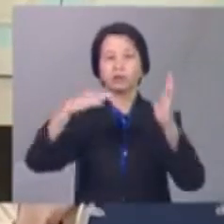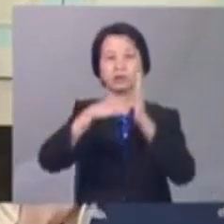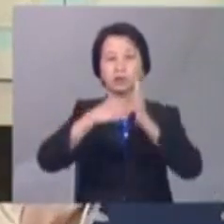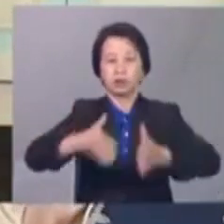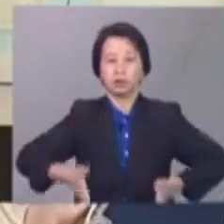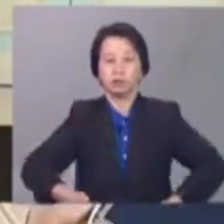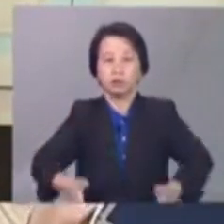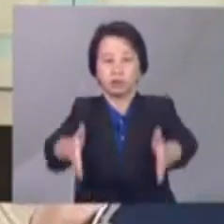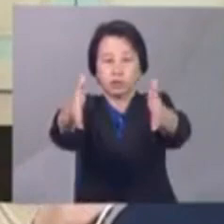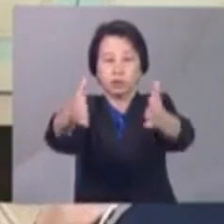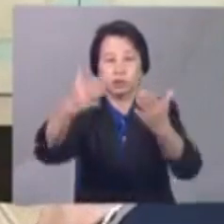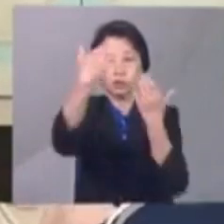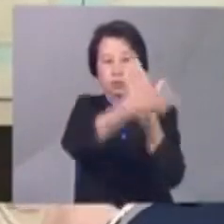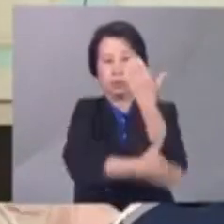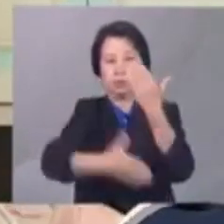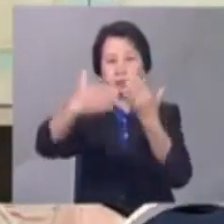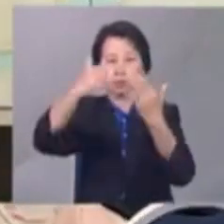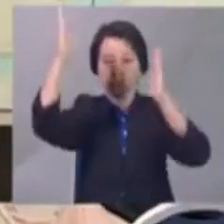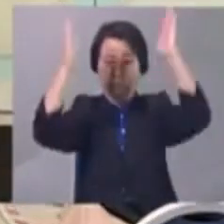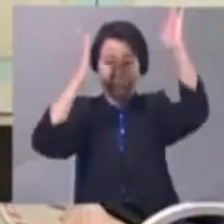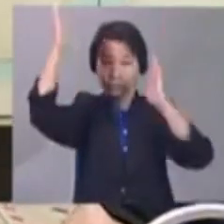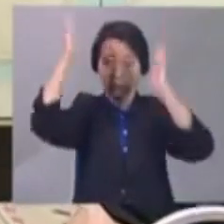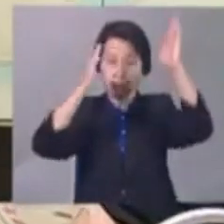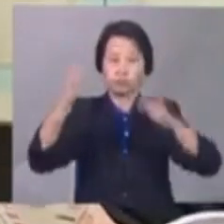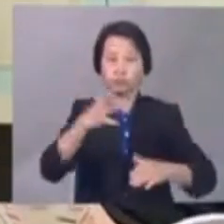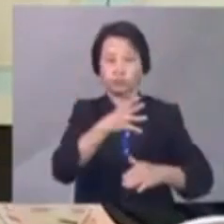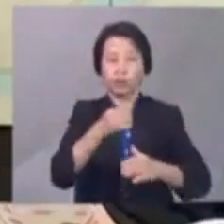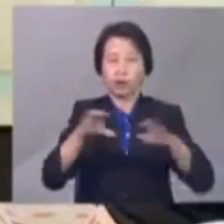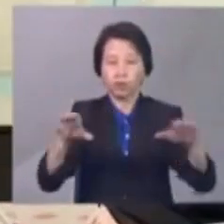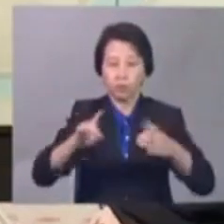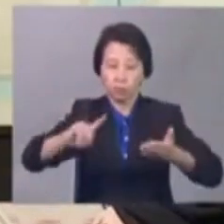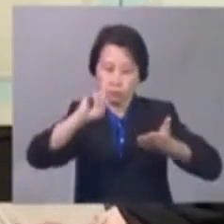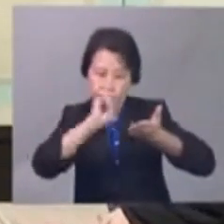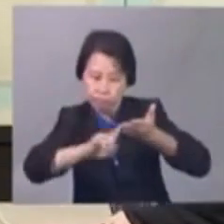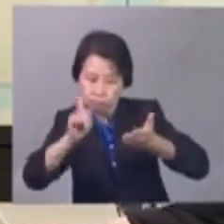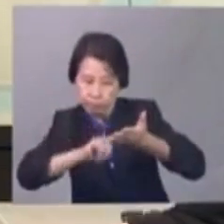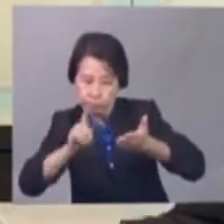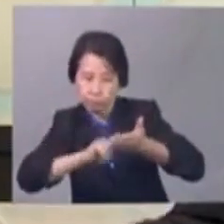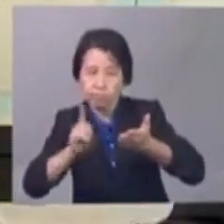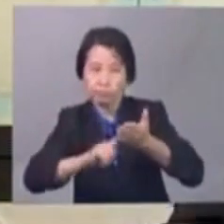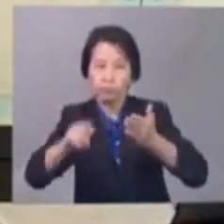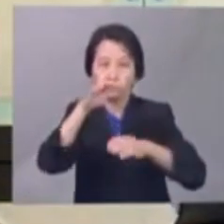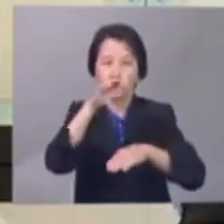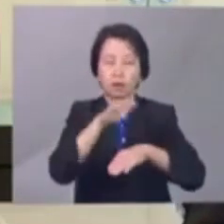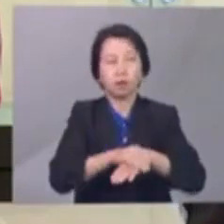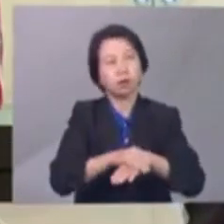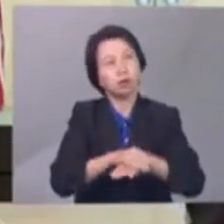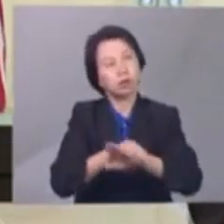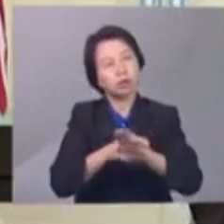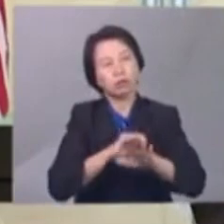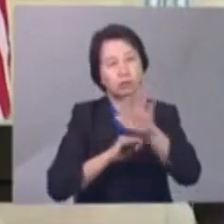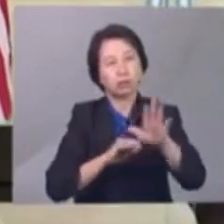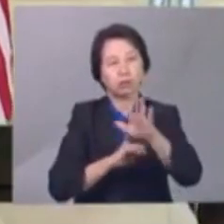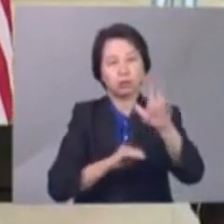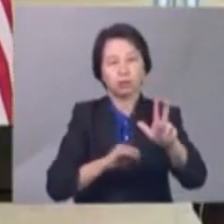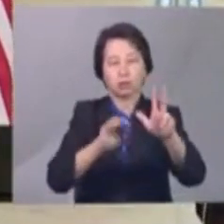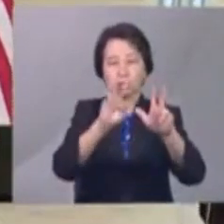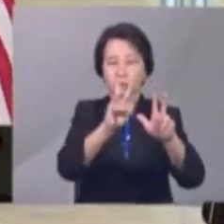raya di seluruh negara dan melakukan pemeriksaan ke atas